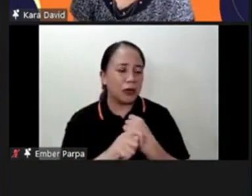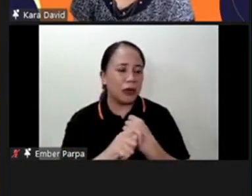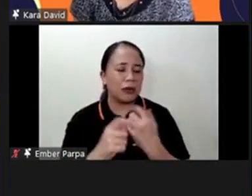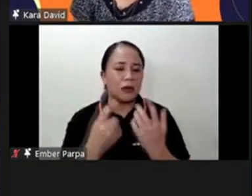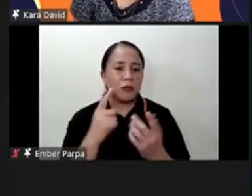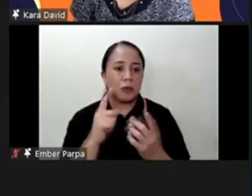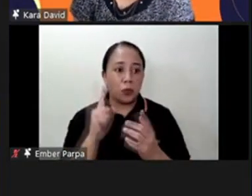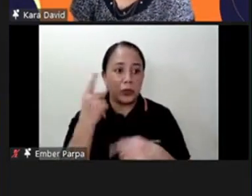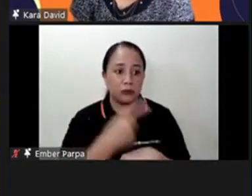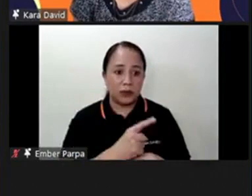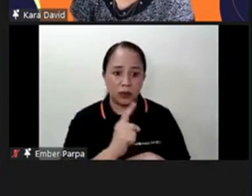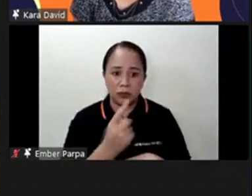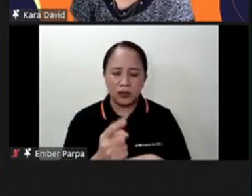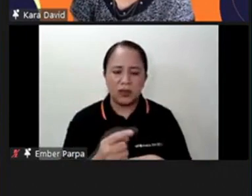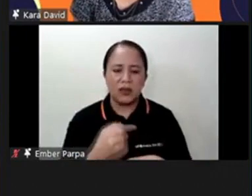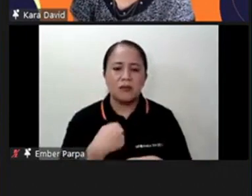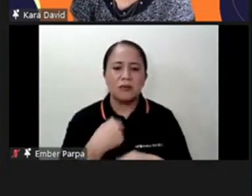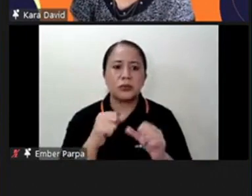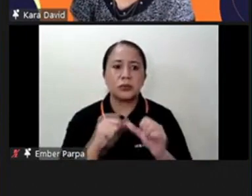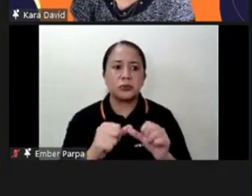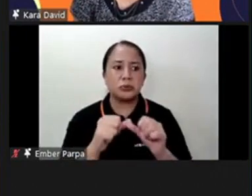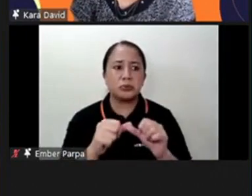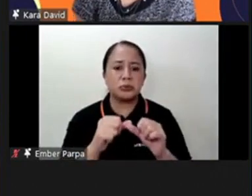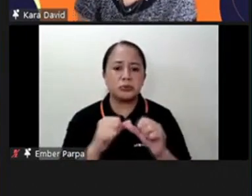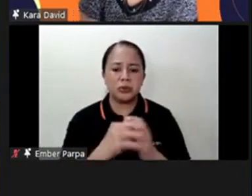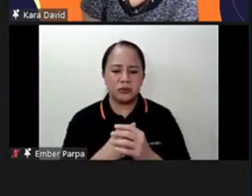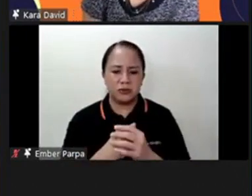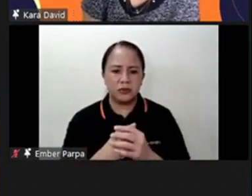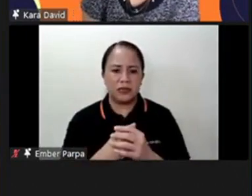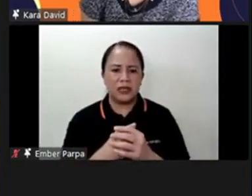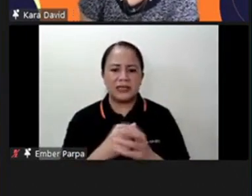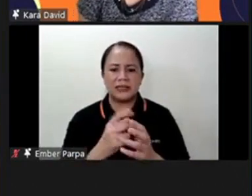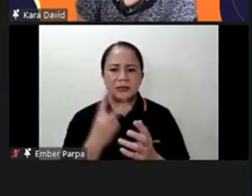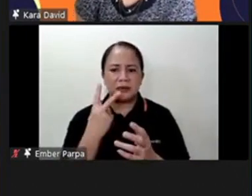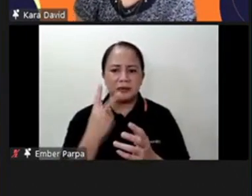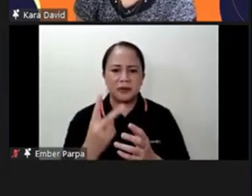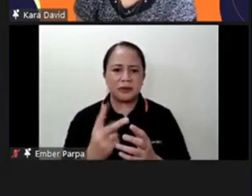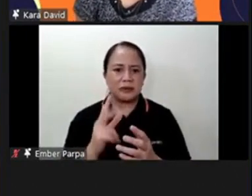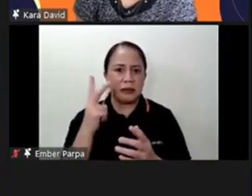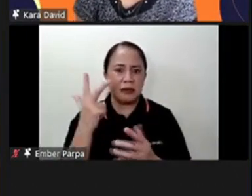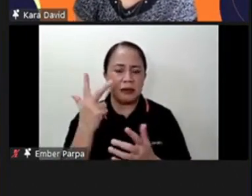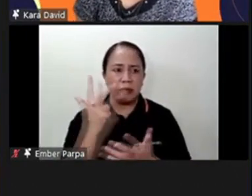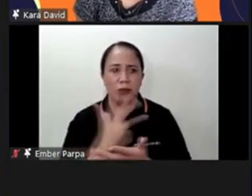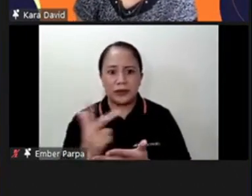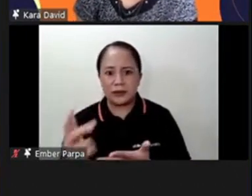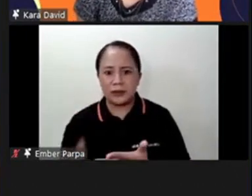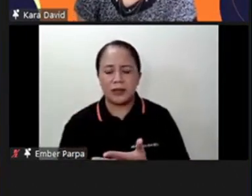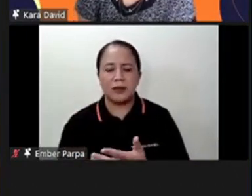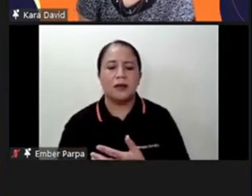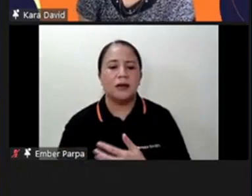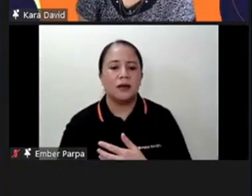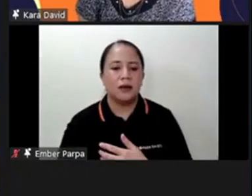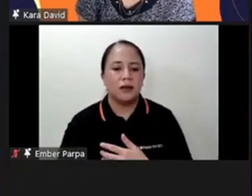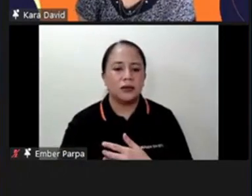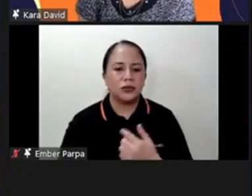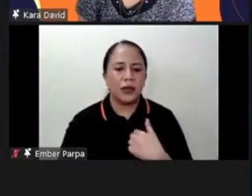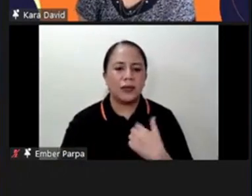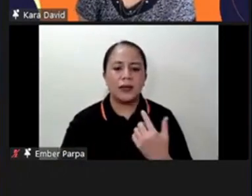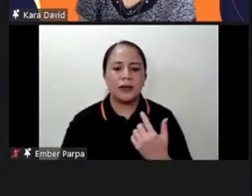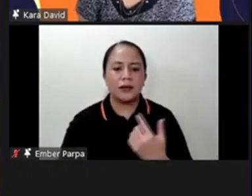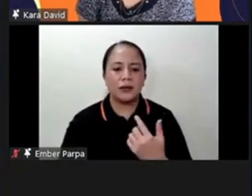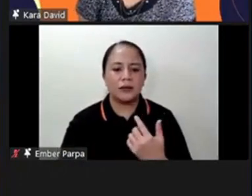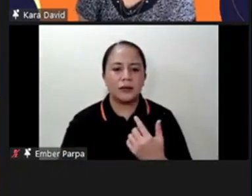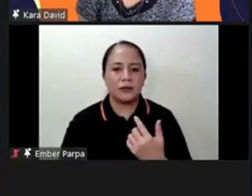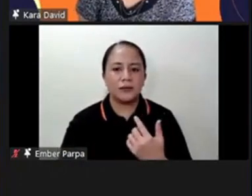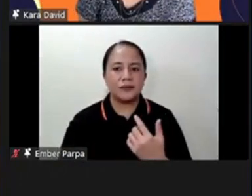isang araw lang, pero medyo prolonged siya, na parang 3 linggo na ganun talaga. So that's one, yung parang